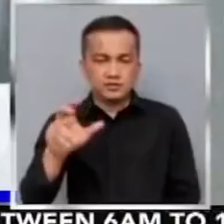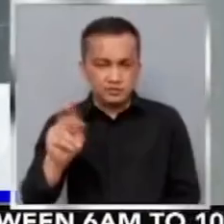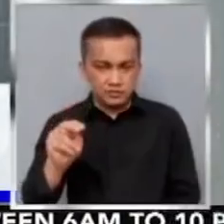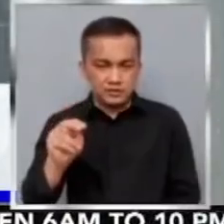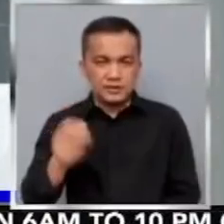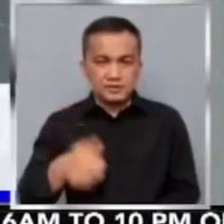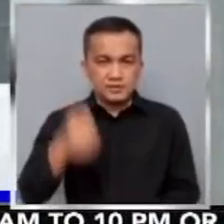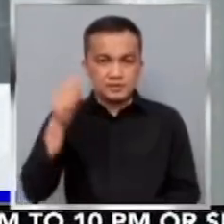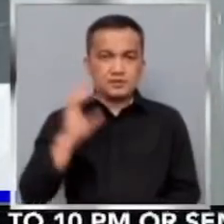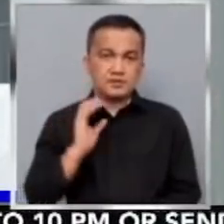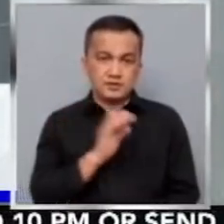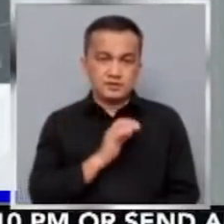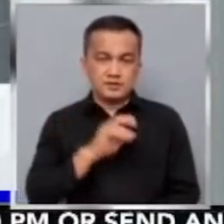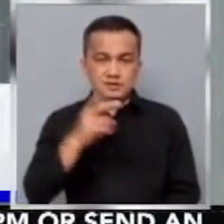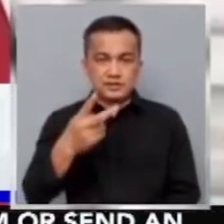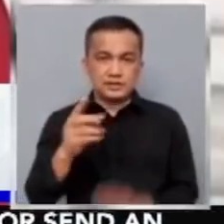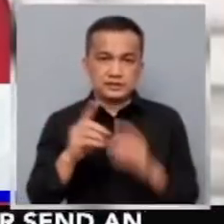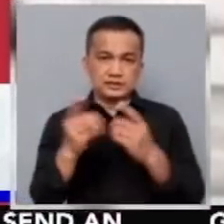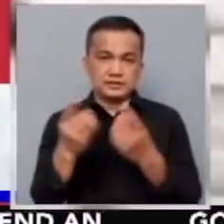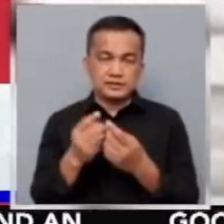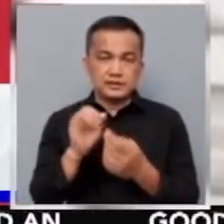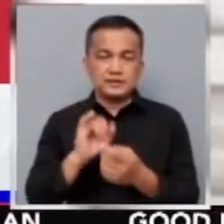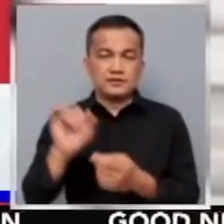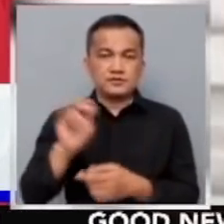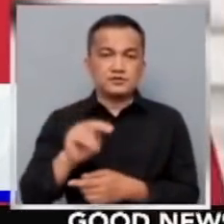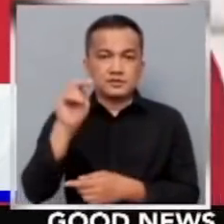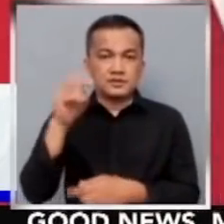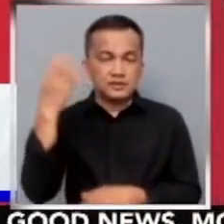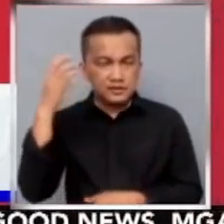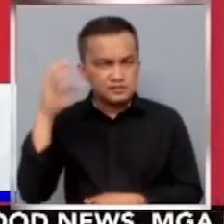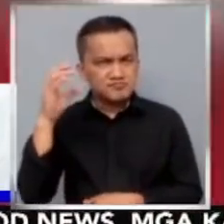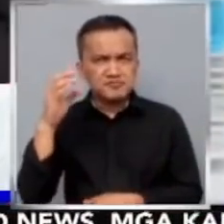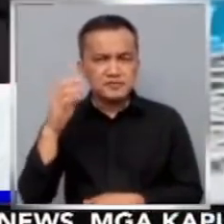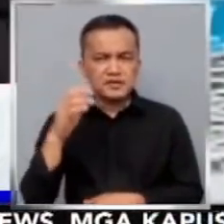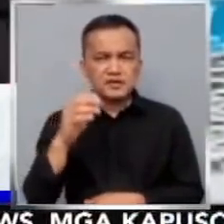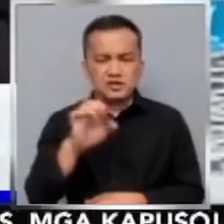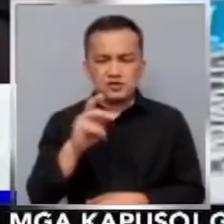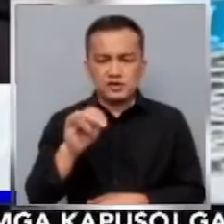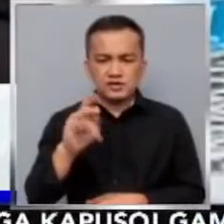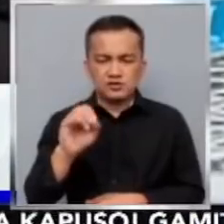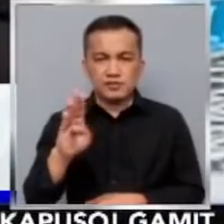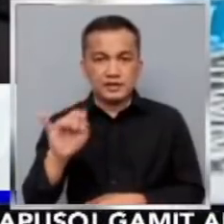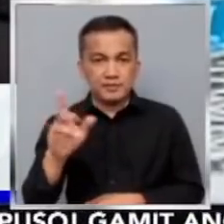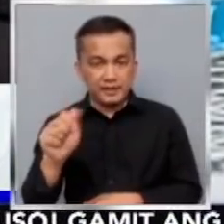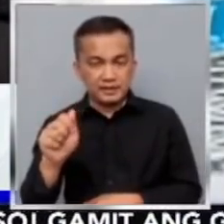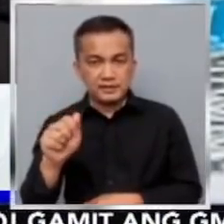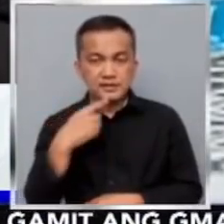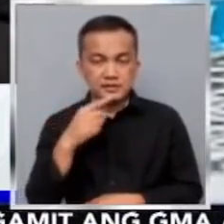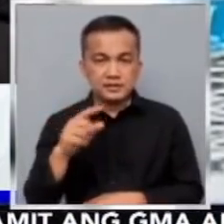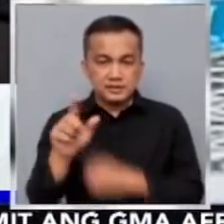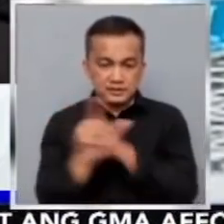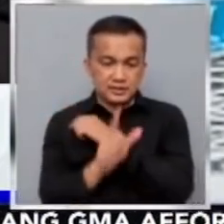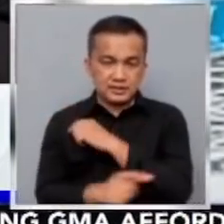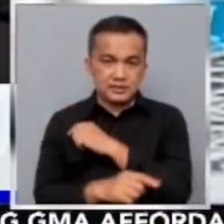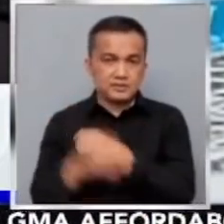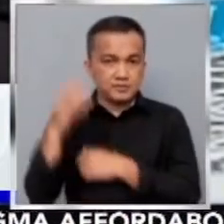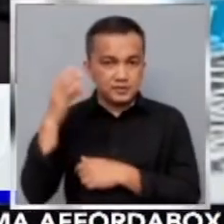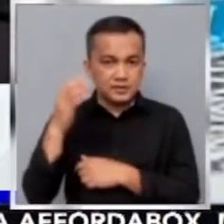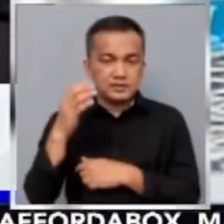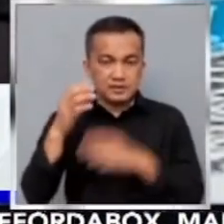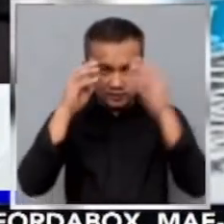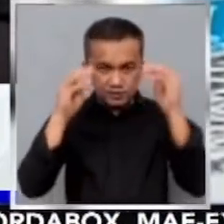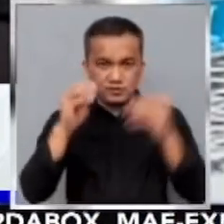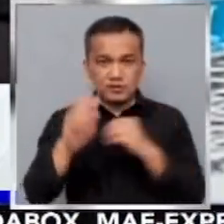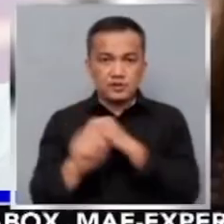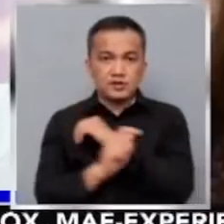congressman sa ikalawang distrito ng Ilocos Norte ang pinsan niyang si Eugenio Angelo Barba. Sa Leyte, pinsan ni Marcos ang mayor ng Tacloban City na si